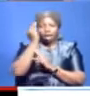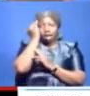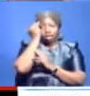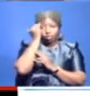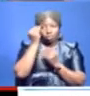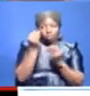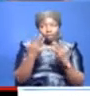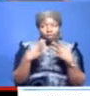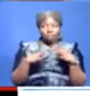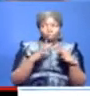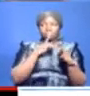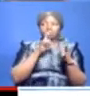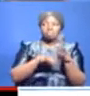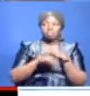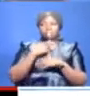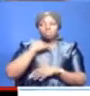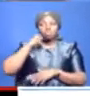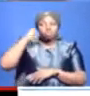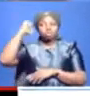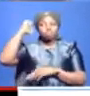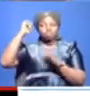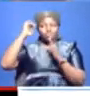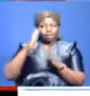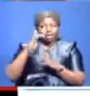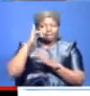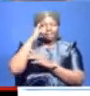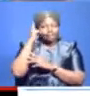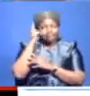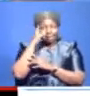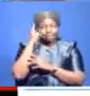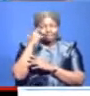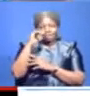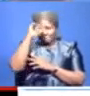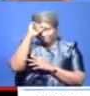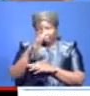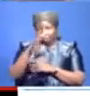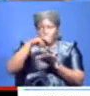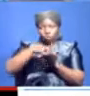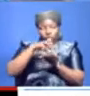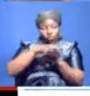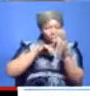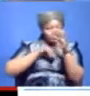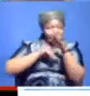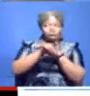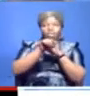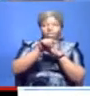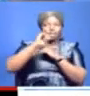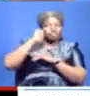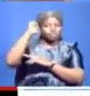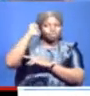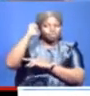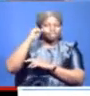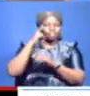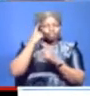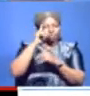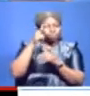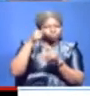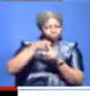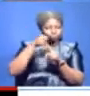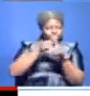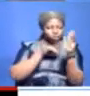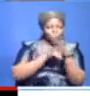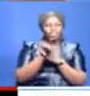wanataka wanasiasa. Nafikiri ile kazi ya ugavana kuingia ndio siasa ya kupita kuingia. Na hiyo tutapiga. Lakini kazi